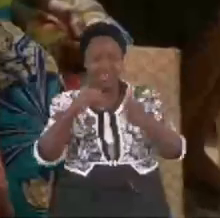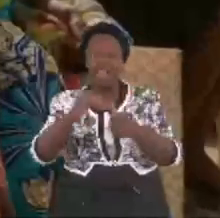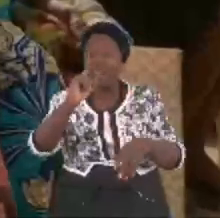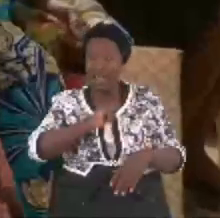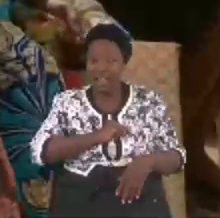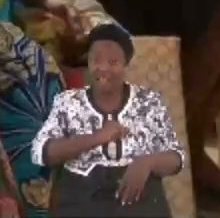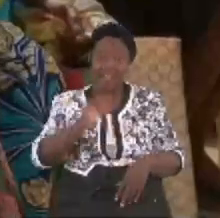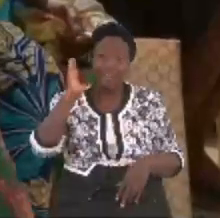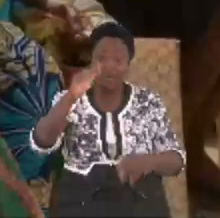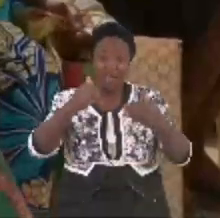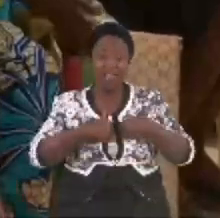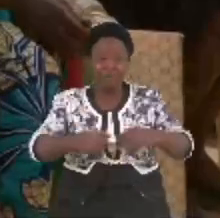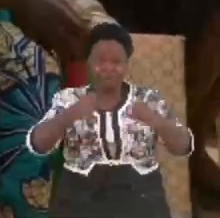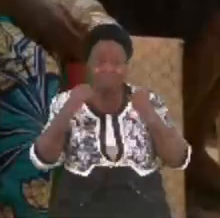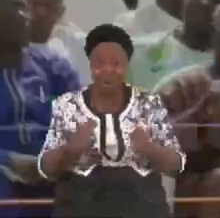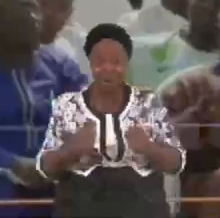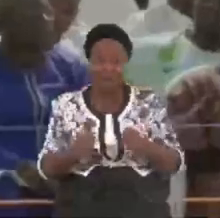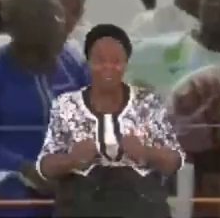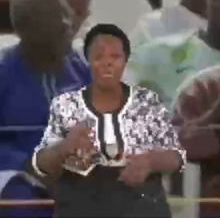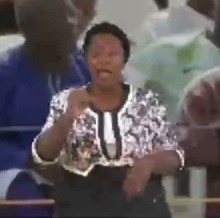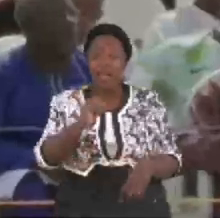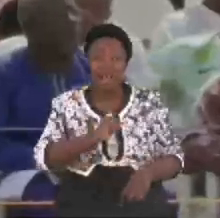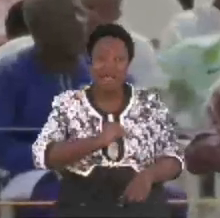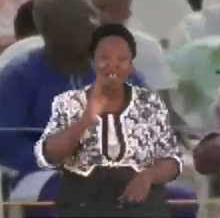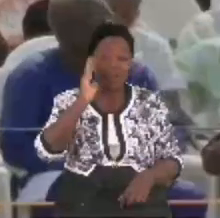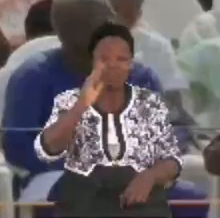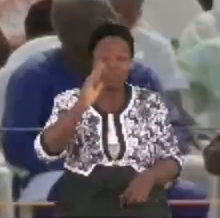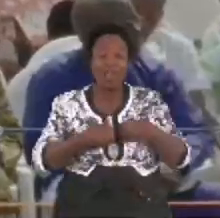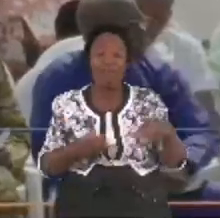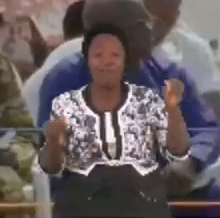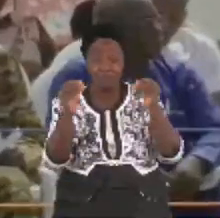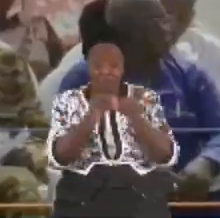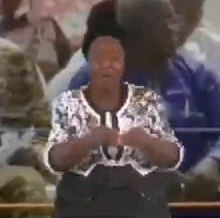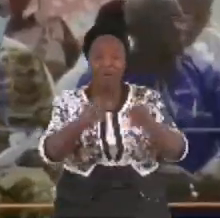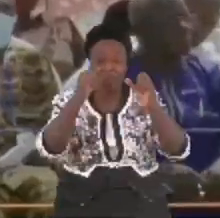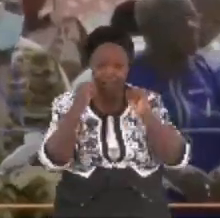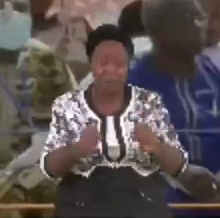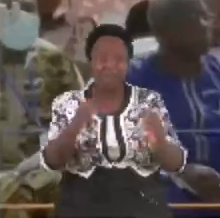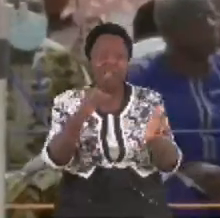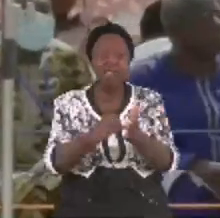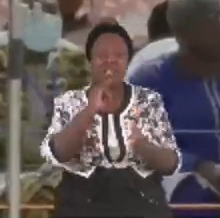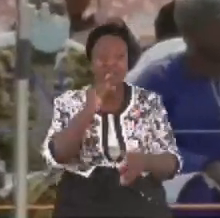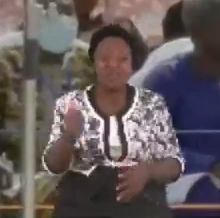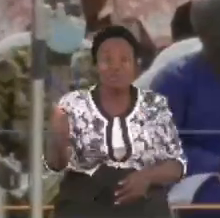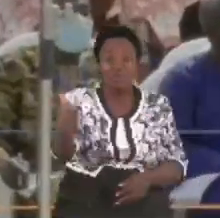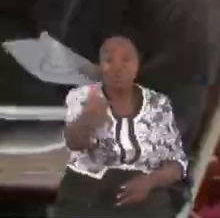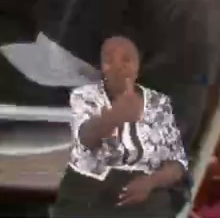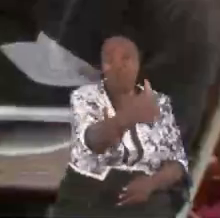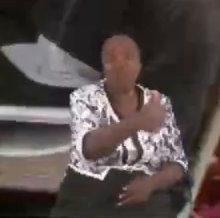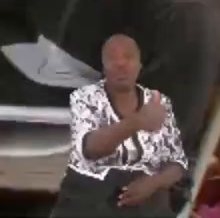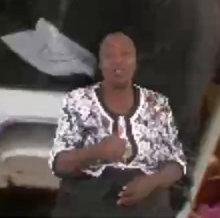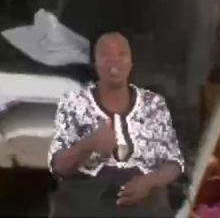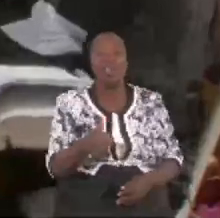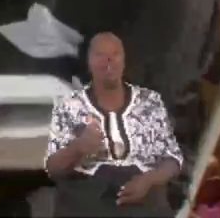puissance. J'aurai plus de puissance. Et c'est pour toi aujourd'hui, au nom de Jésus.